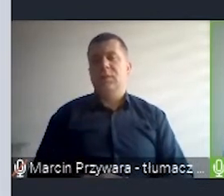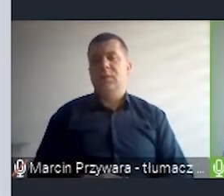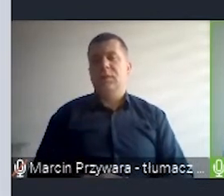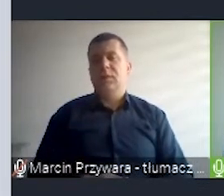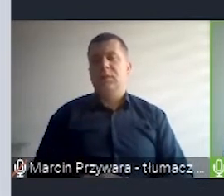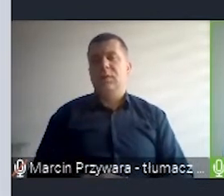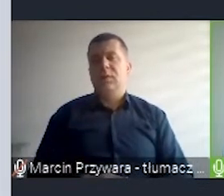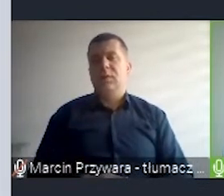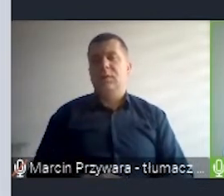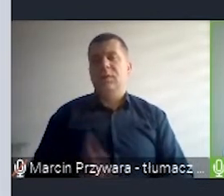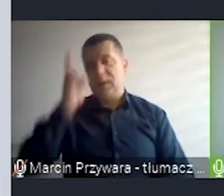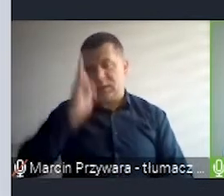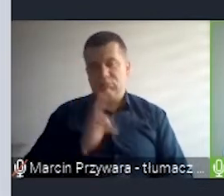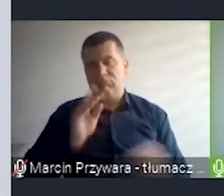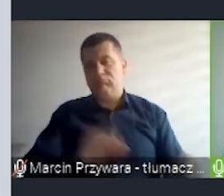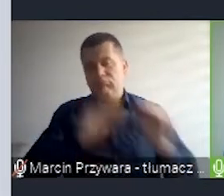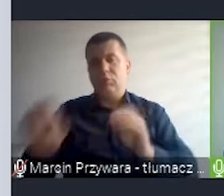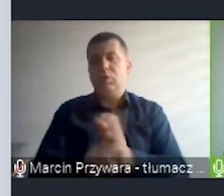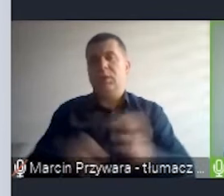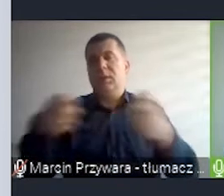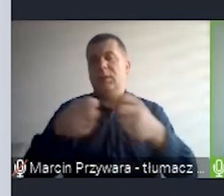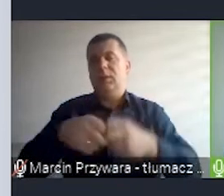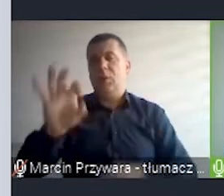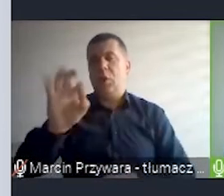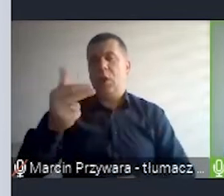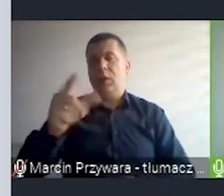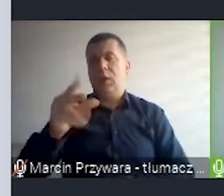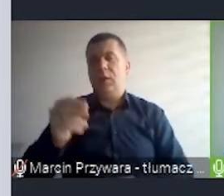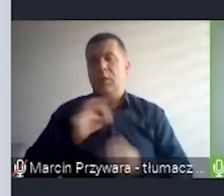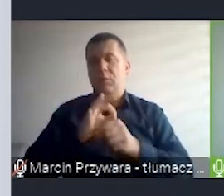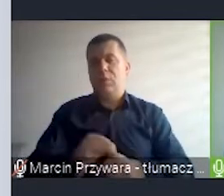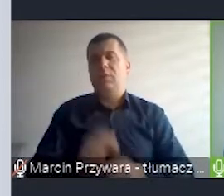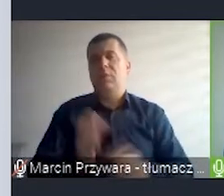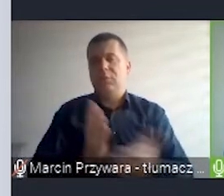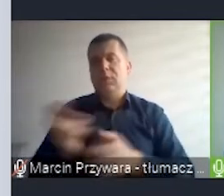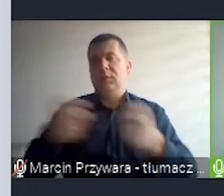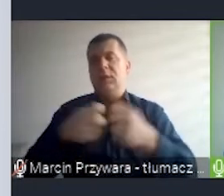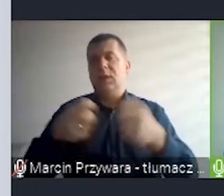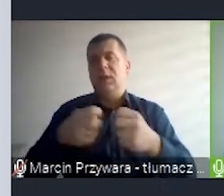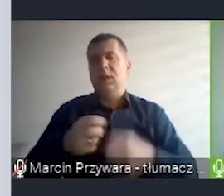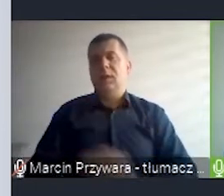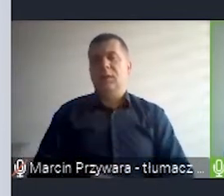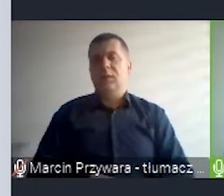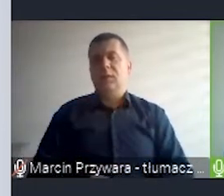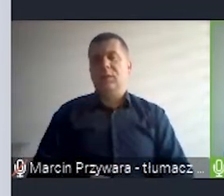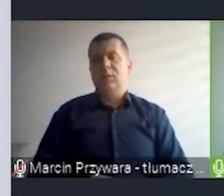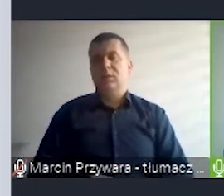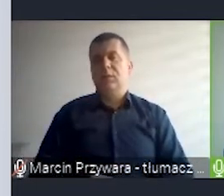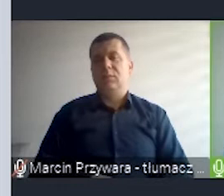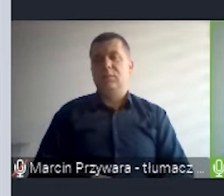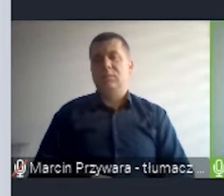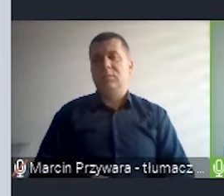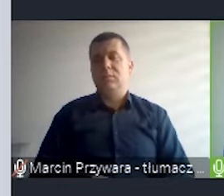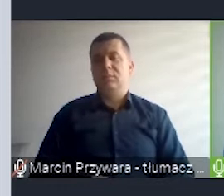tym instytucje przeszły do online'u i prowadzą te kontrole po prostu